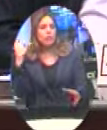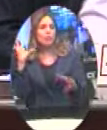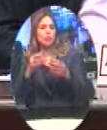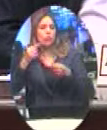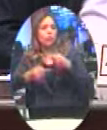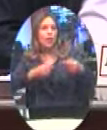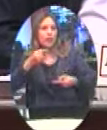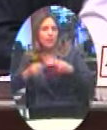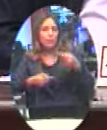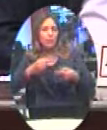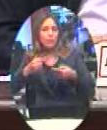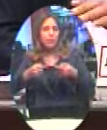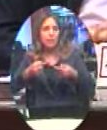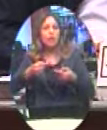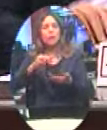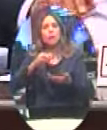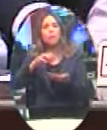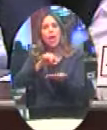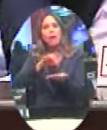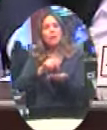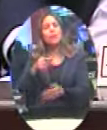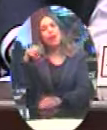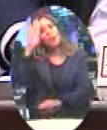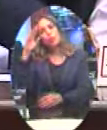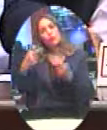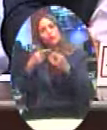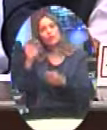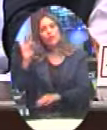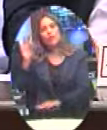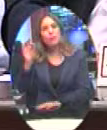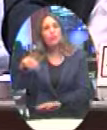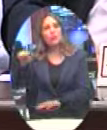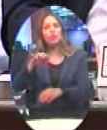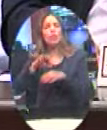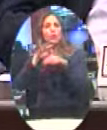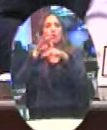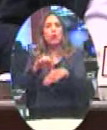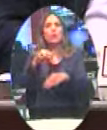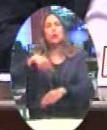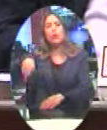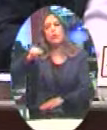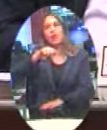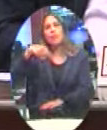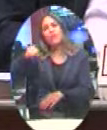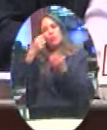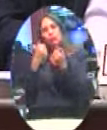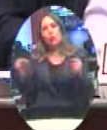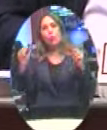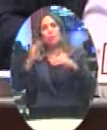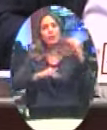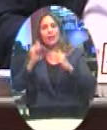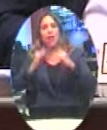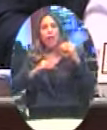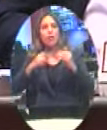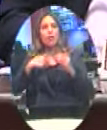אתם מאמרים על הליכוד ושותפיו שהם יובילו אתכם אל הדרך והם ישחררו את הבנייה. אני מציע לך,